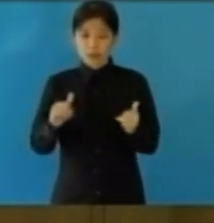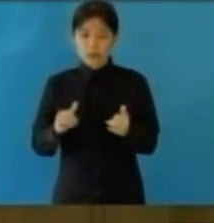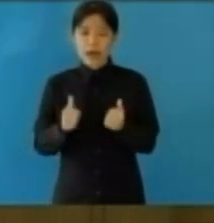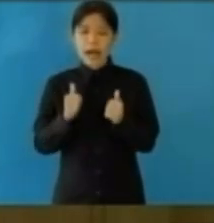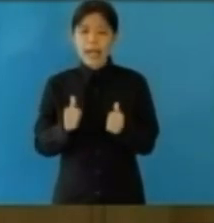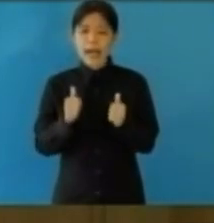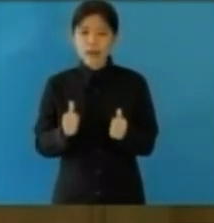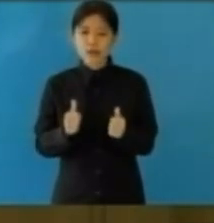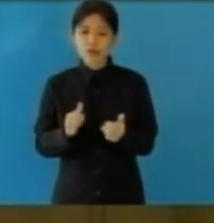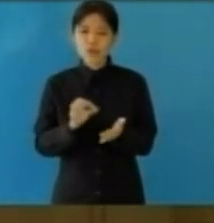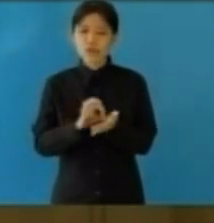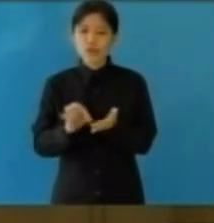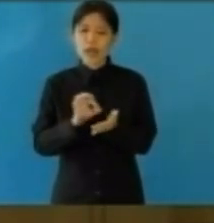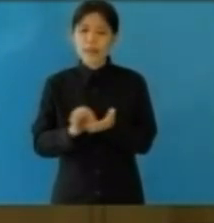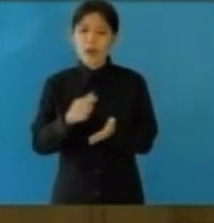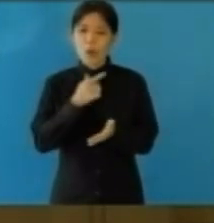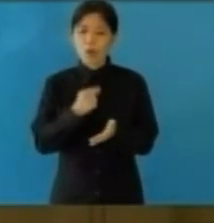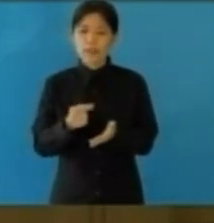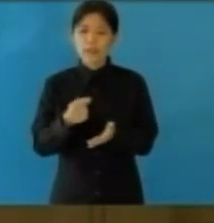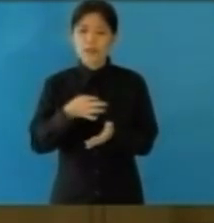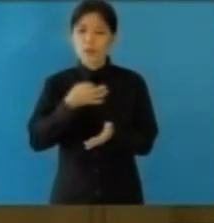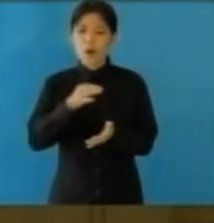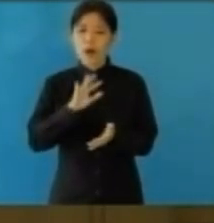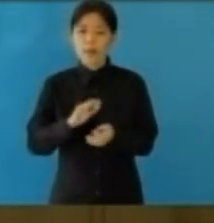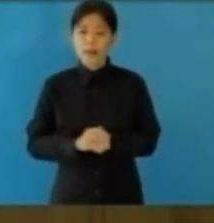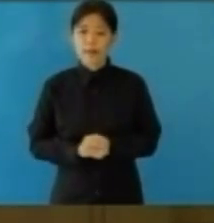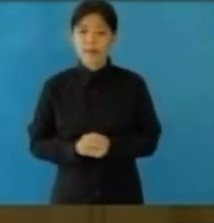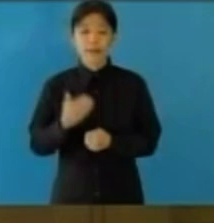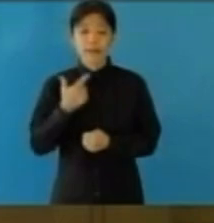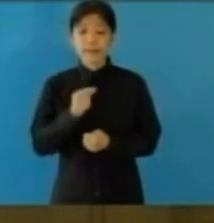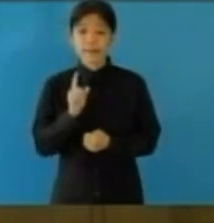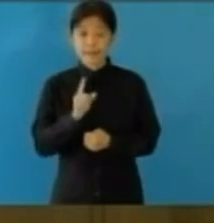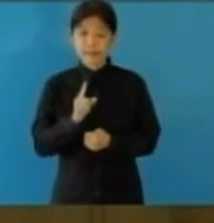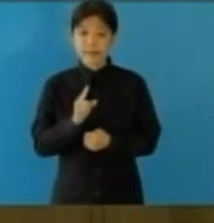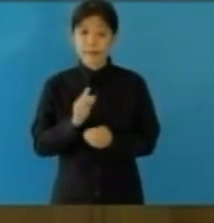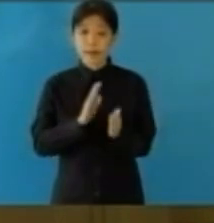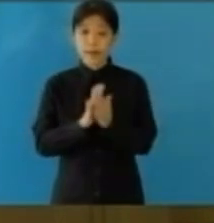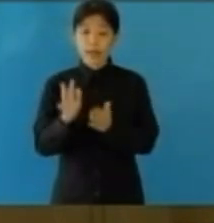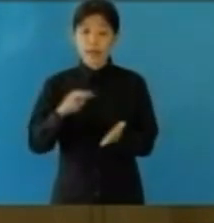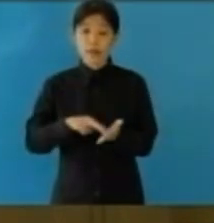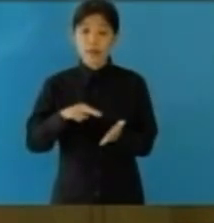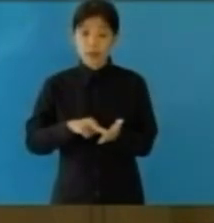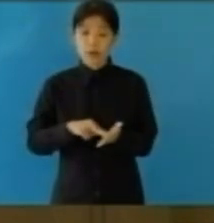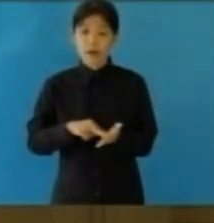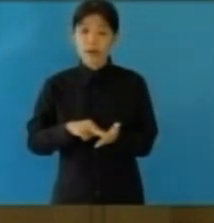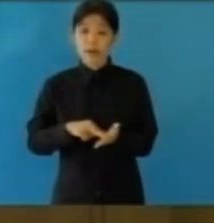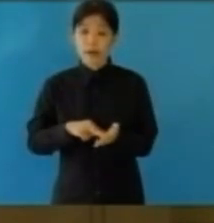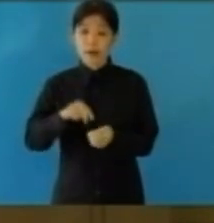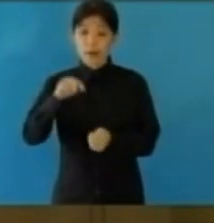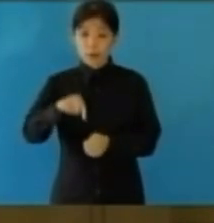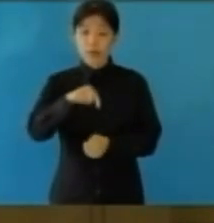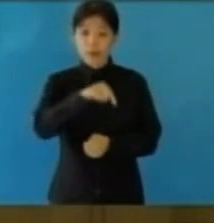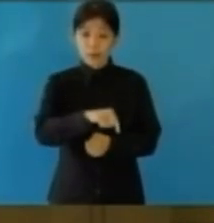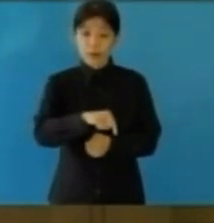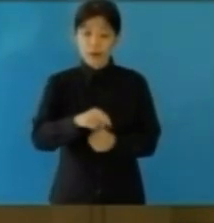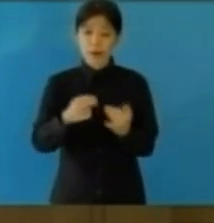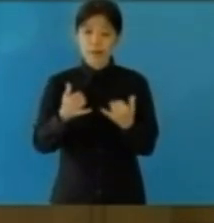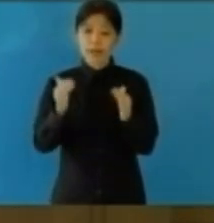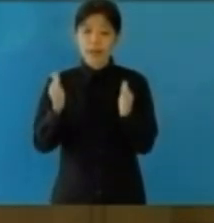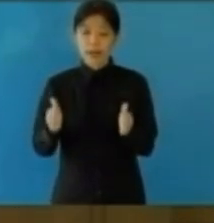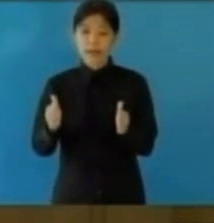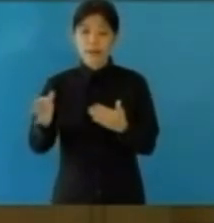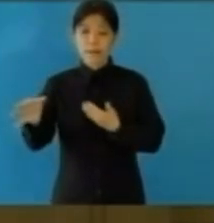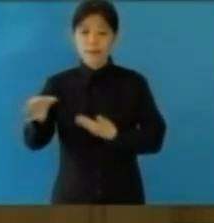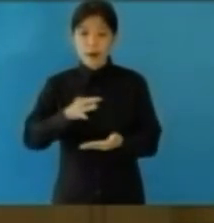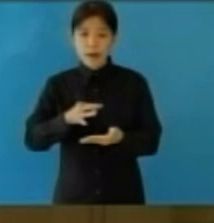早く利活用を進めてくださいという声が多数あります。そこで伺います。県におきましては、両街区について民間事業者への売却に向